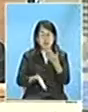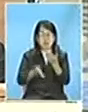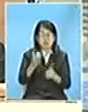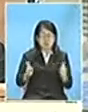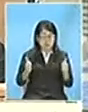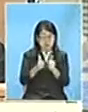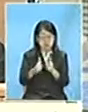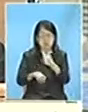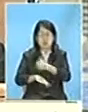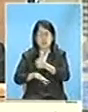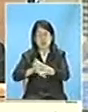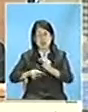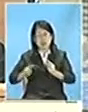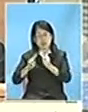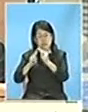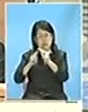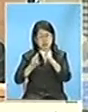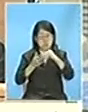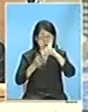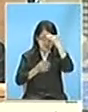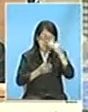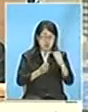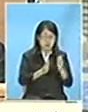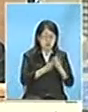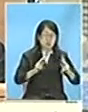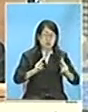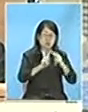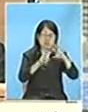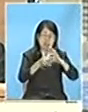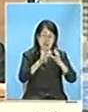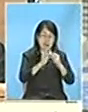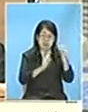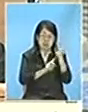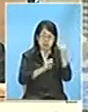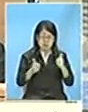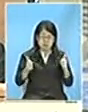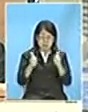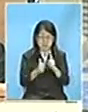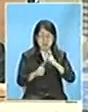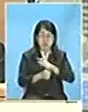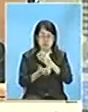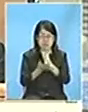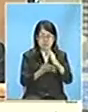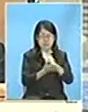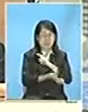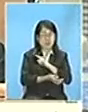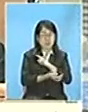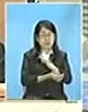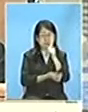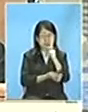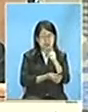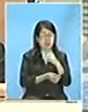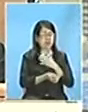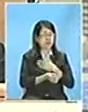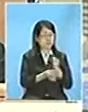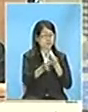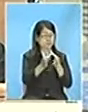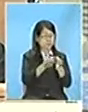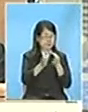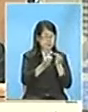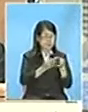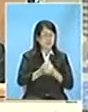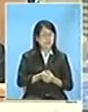ฐมนตรีกระทรวงศึกษาและกระทรวงท่องเที่ยวและกีฬาผมอยากจะกราบเรียนนะฮะทั้งหลายท่านสุริยาปัญจ